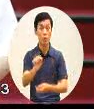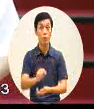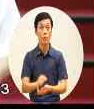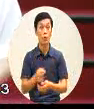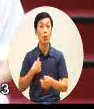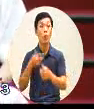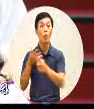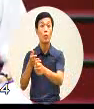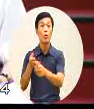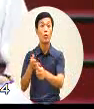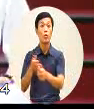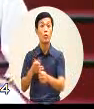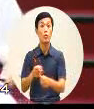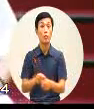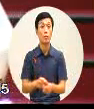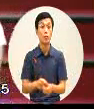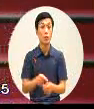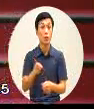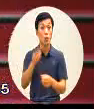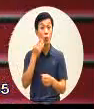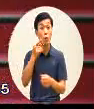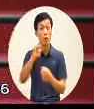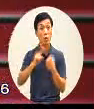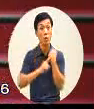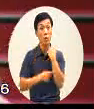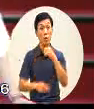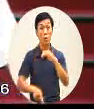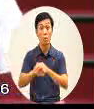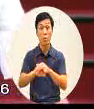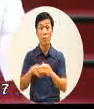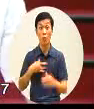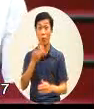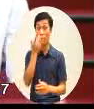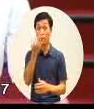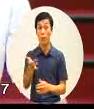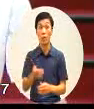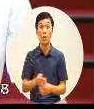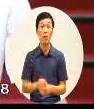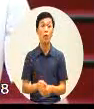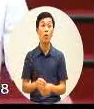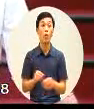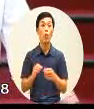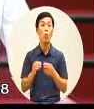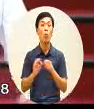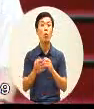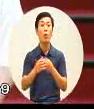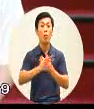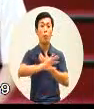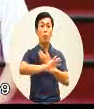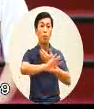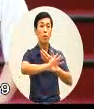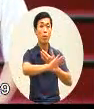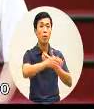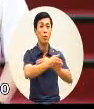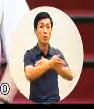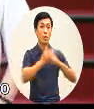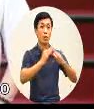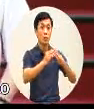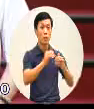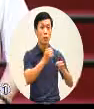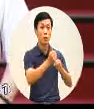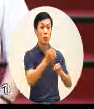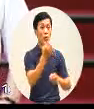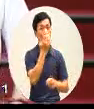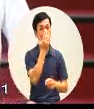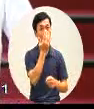我管台你，你哪边违法？你违法，我插你，我了不上。为什么别的先生不敢做？没你没